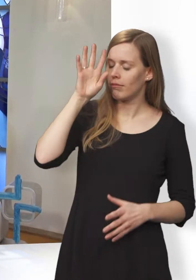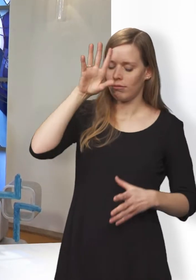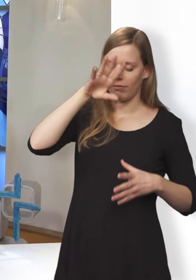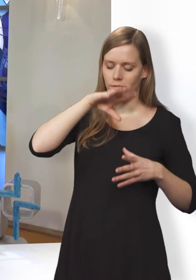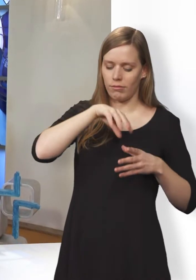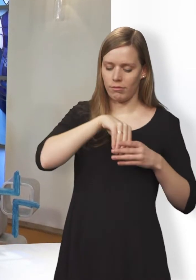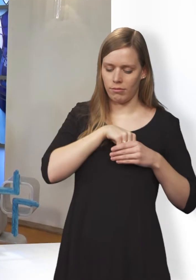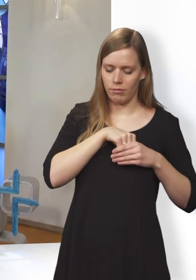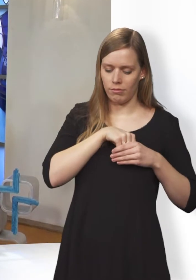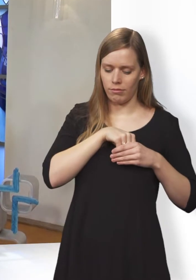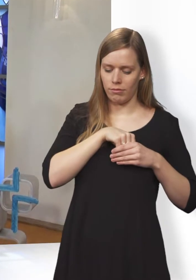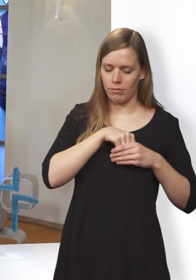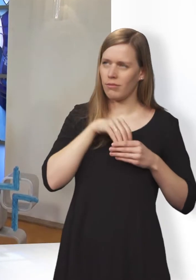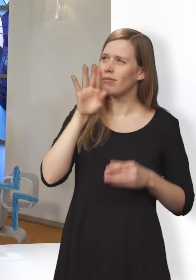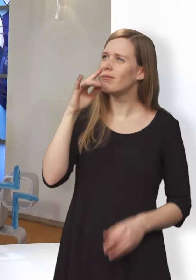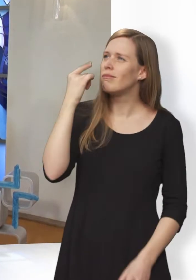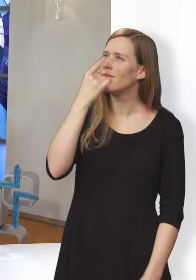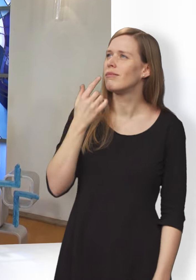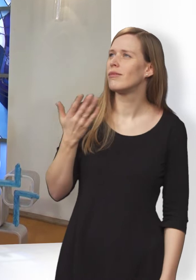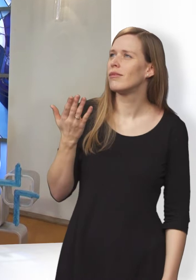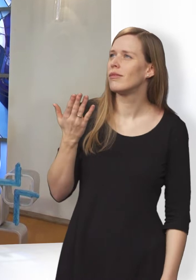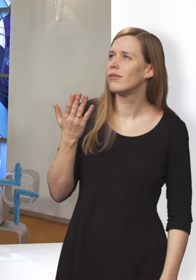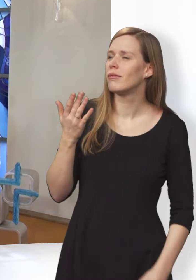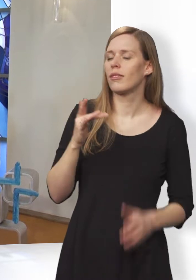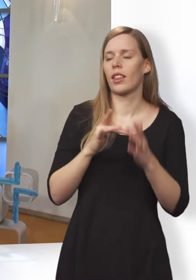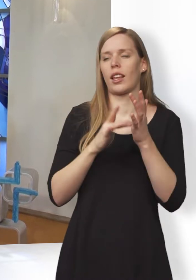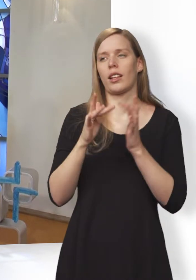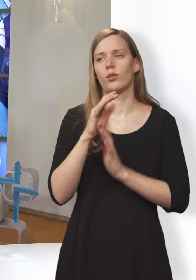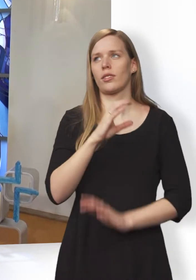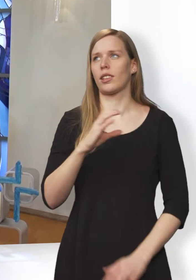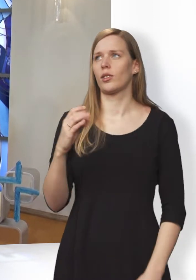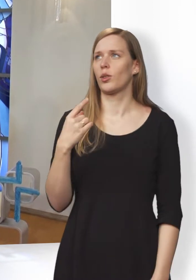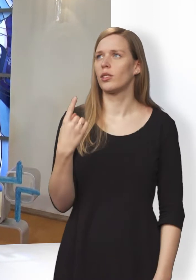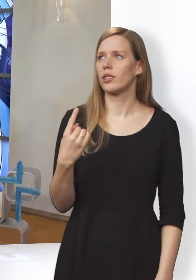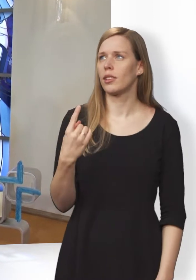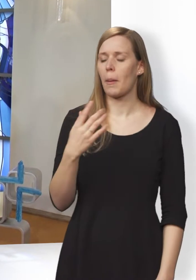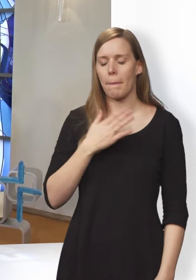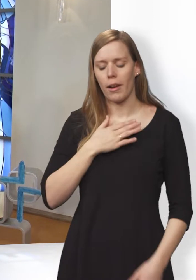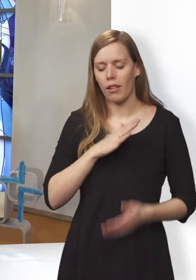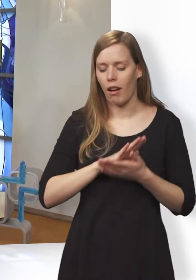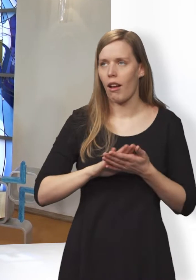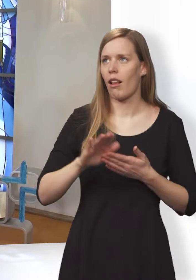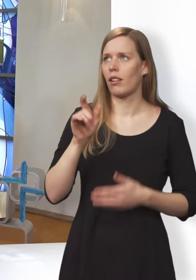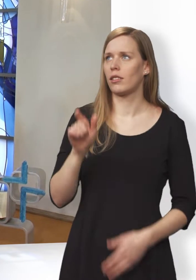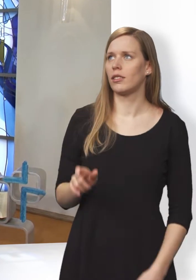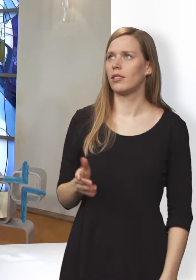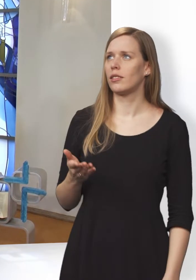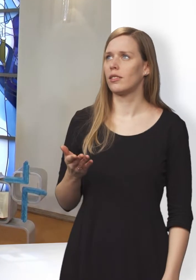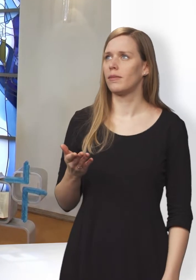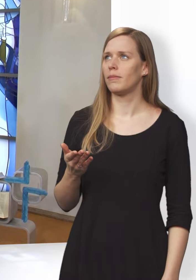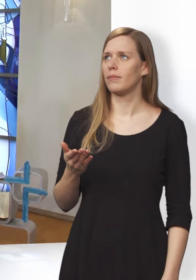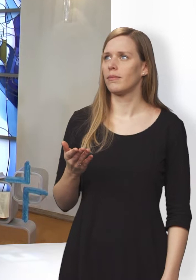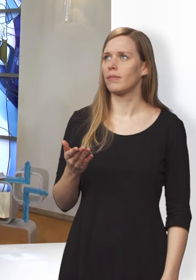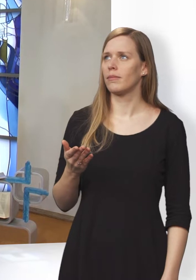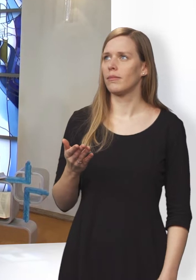wieder eindrücken welches ist christus mein heiland der dein